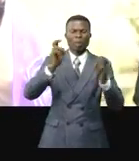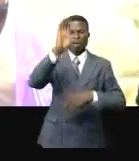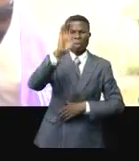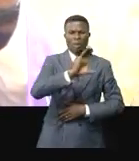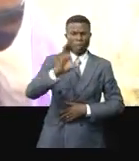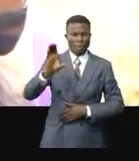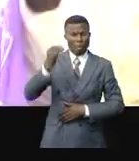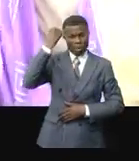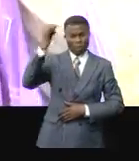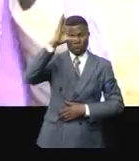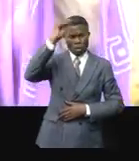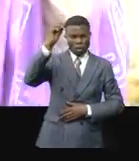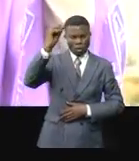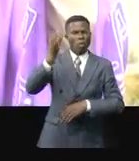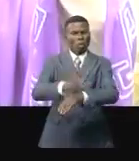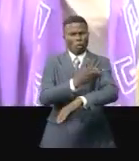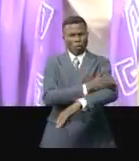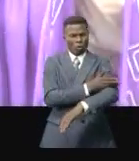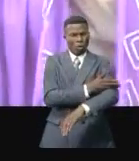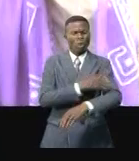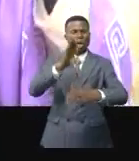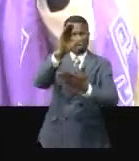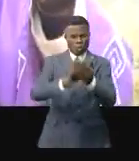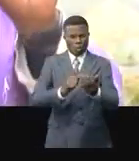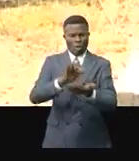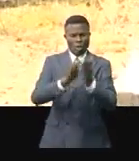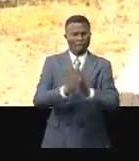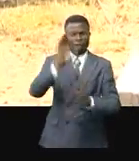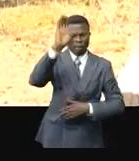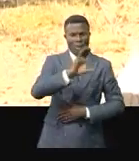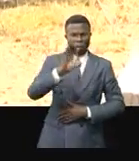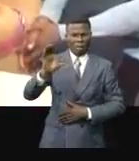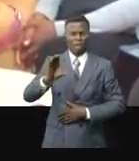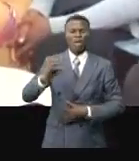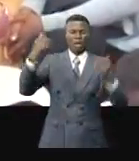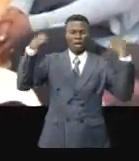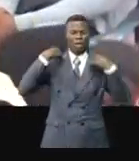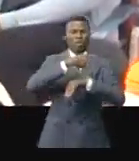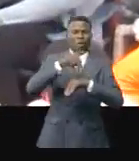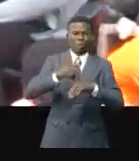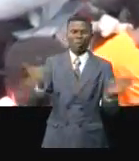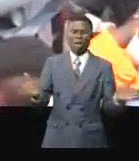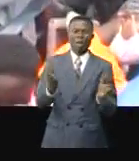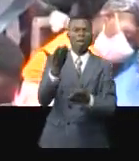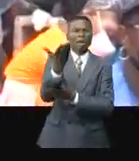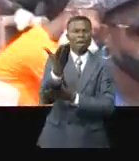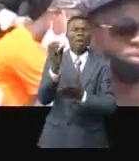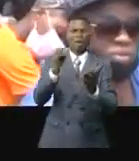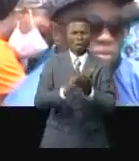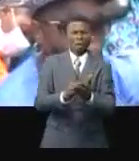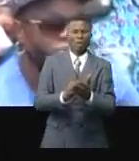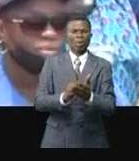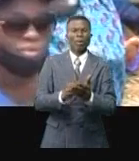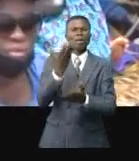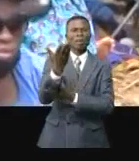lui, l'homme doit croître, croire et devenir une croix. Le curé Mbala exhorte. Je demande encore, je prie